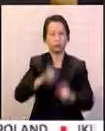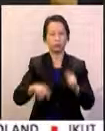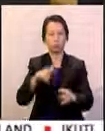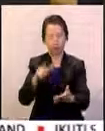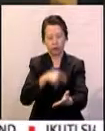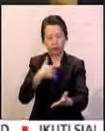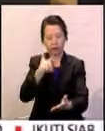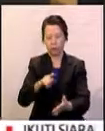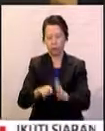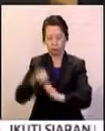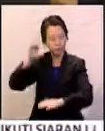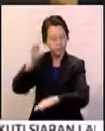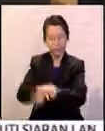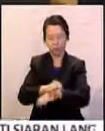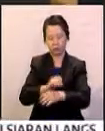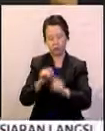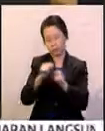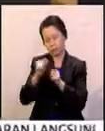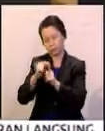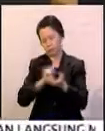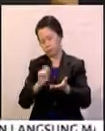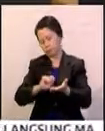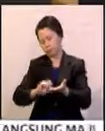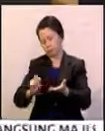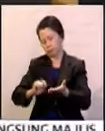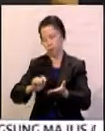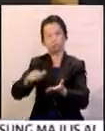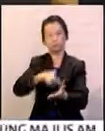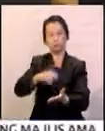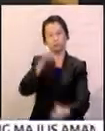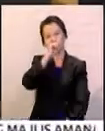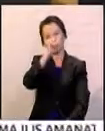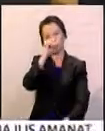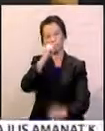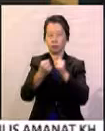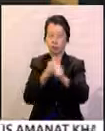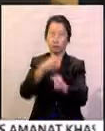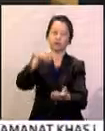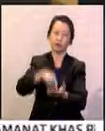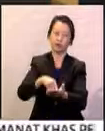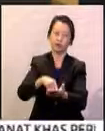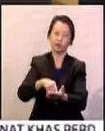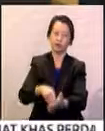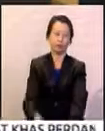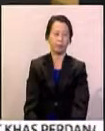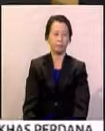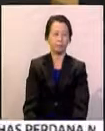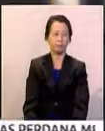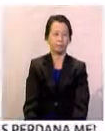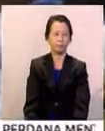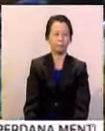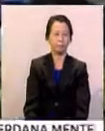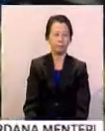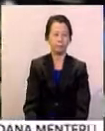ni, aku terpaksa keluarkan lagu ni tahun ni juga. Jadi keluarlah lagu ni.